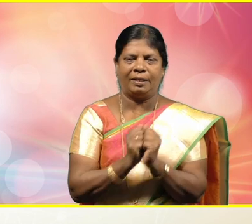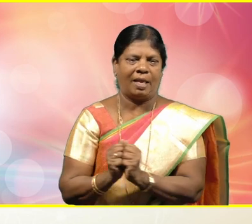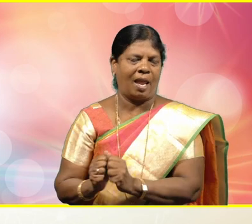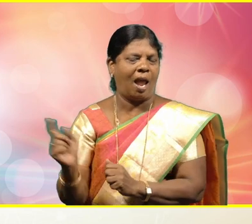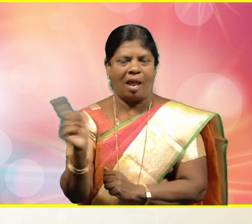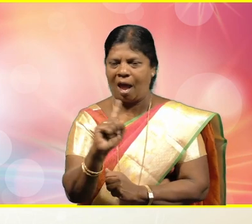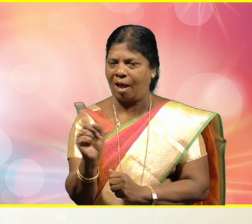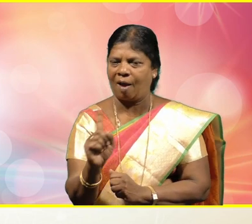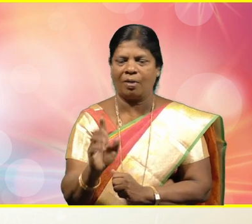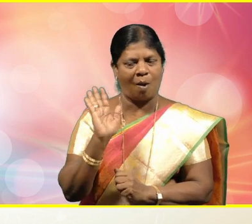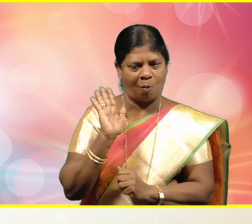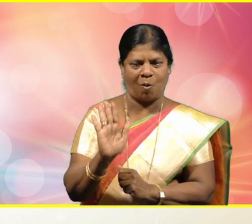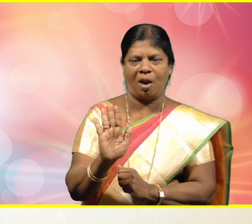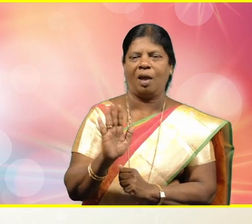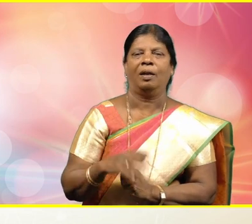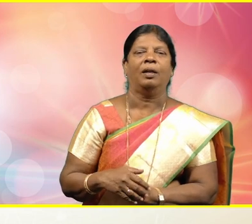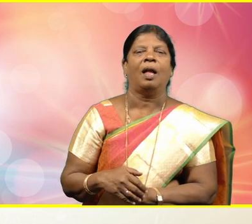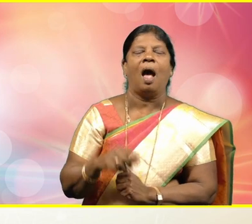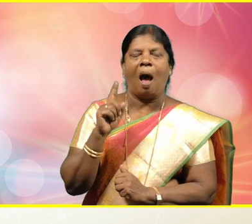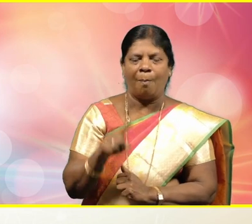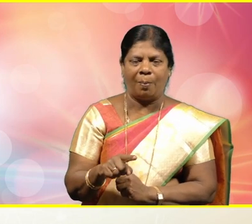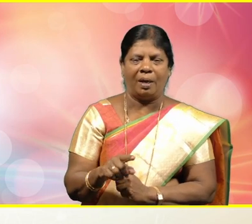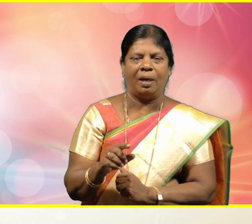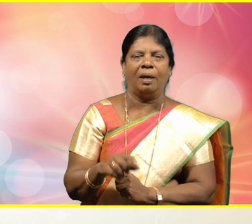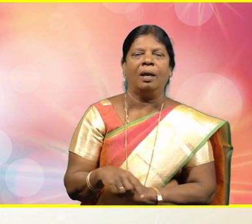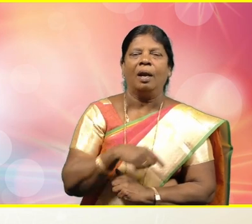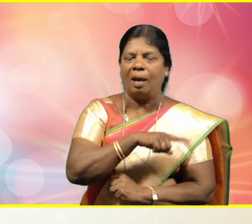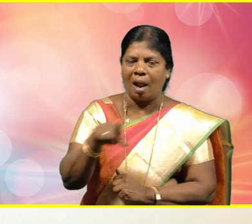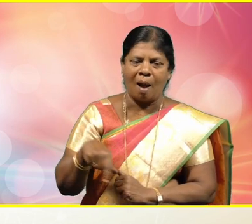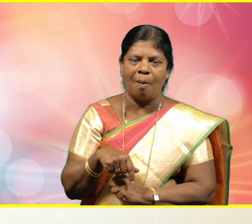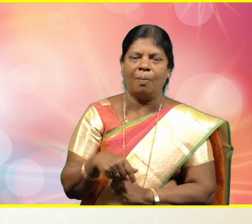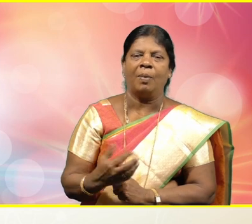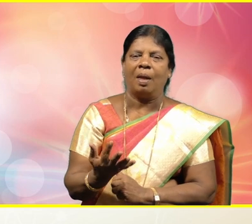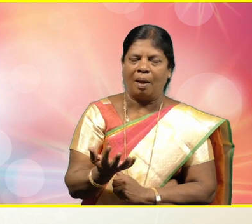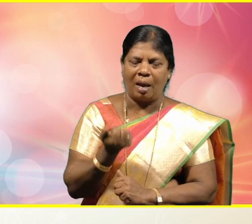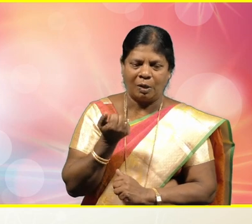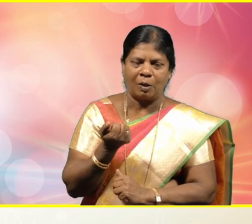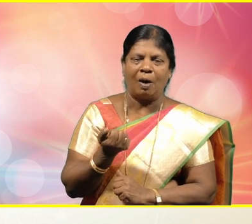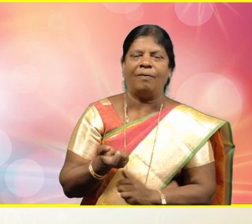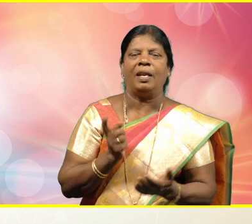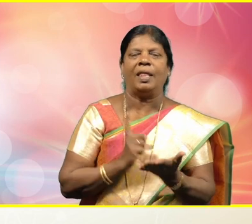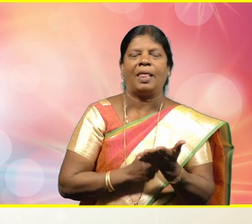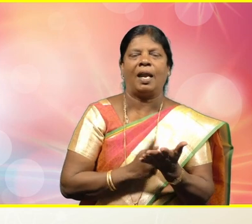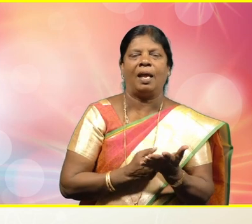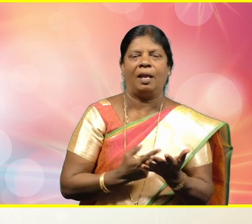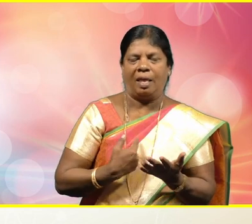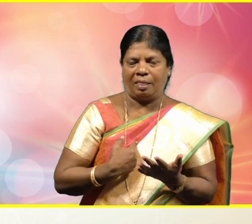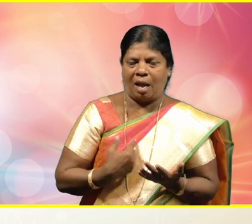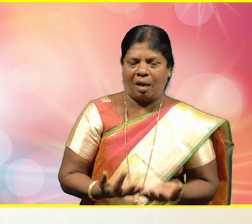செய்ய யாராவது இருக்கிறார்களா? அப்படி நாம் அனுபவிக்க வேண்டிய